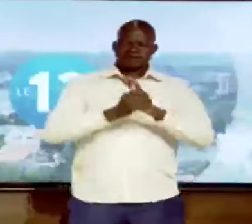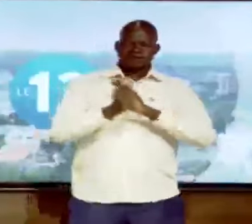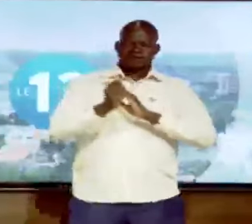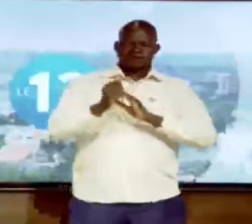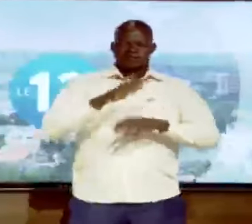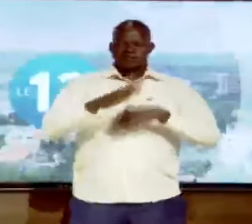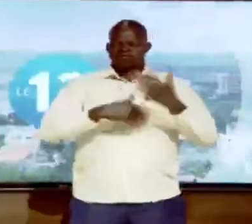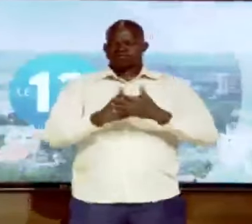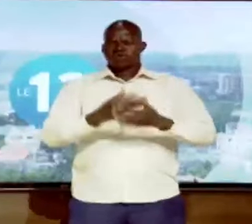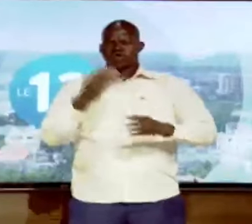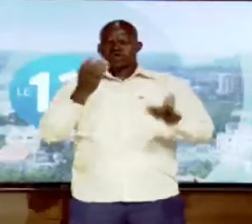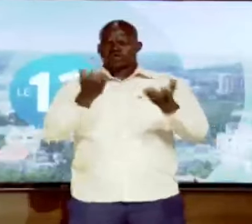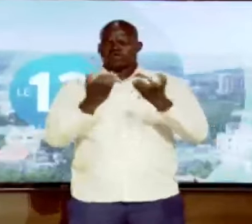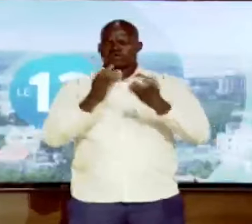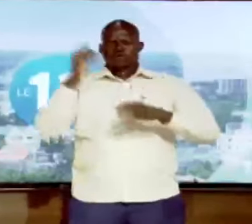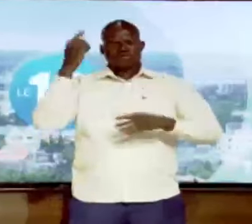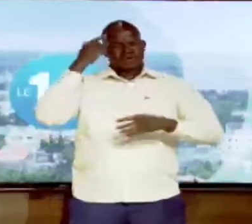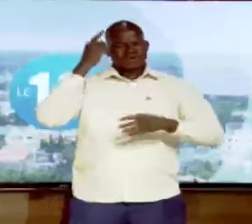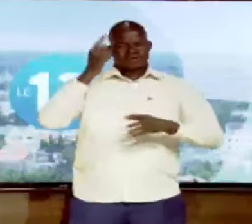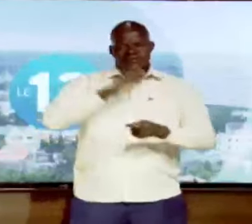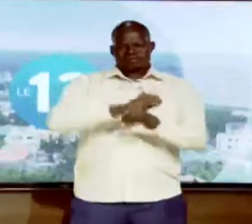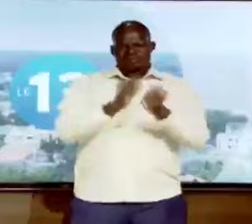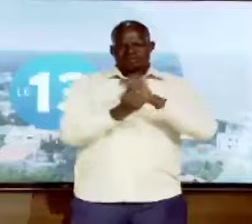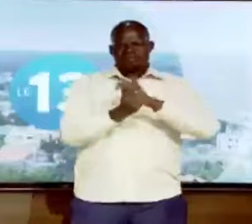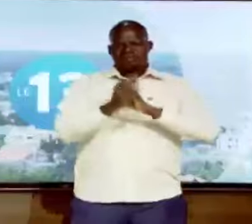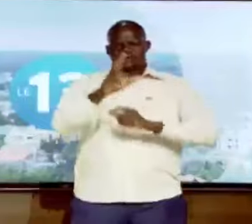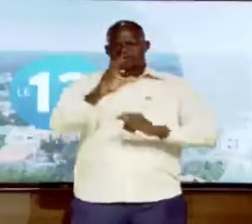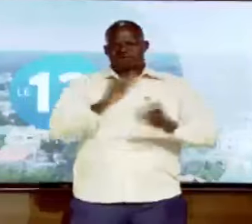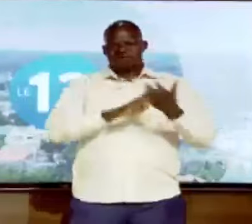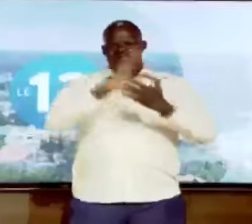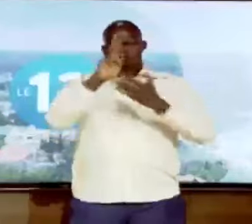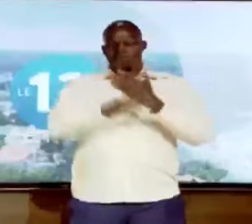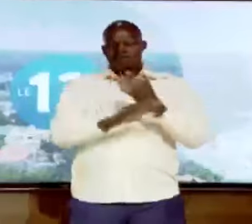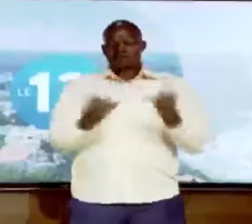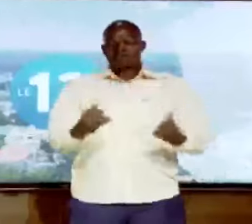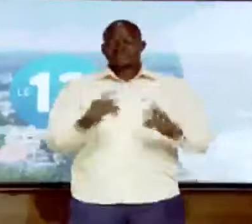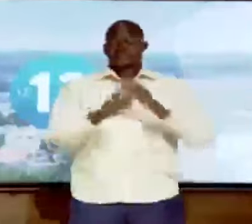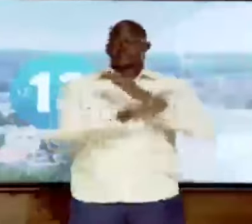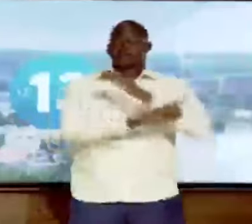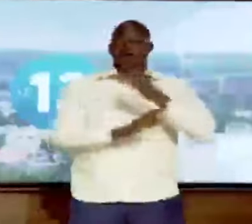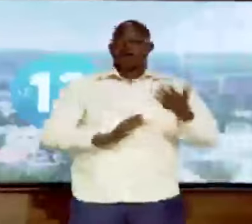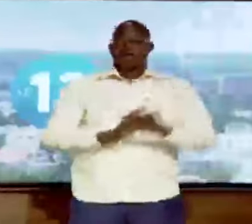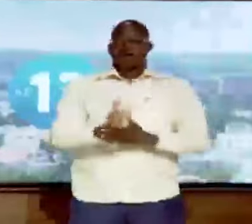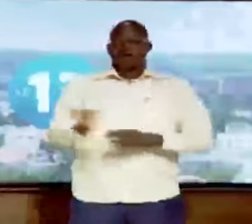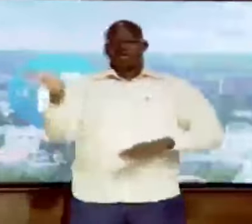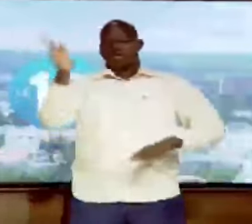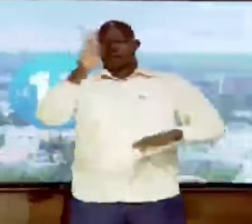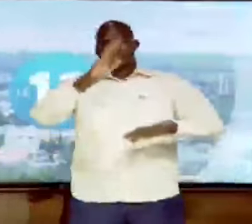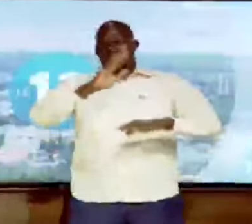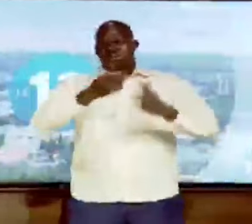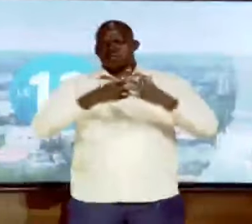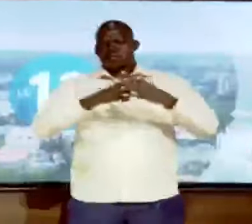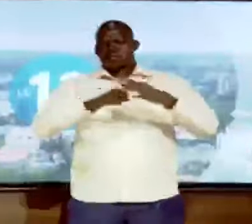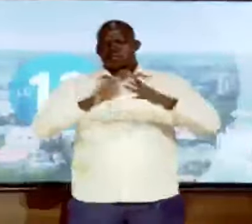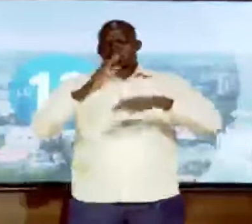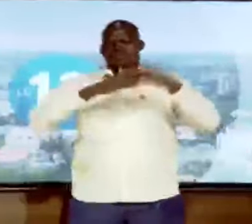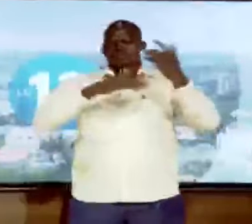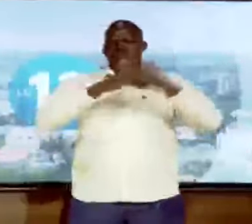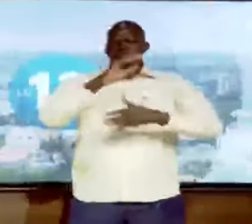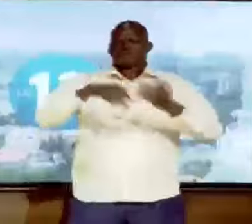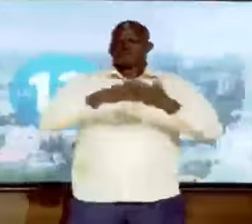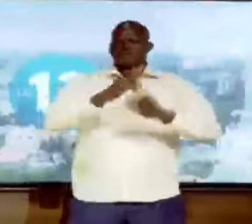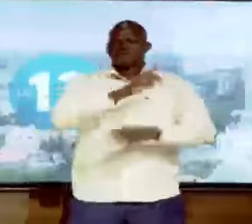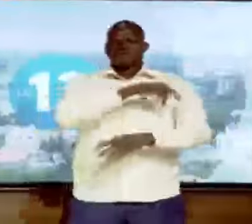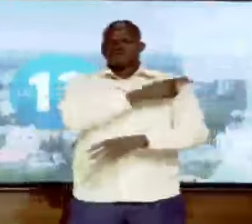gouvernementale qui prend forme ce 30 novembre 2023 ici à gawa à travers la pose de la première pierre du Centre hospitalier régional